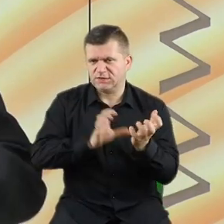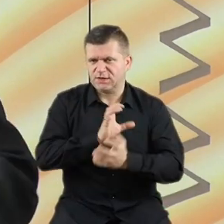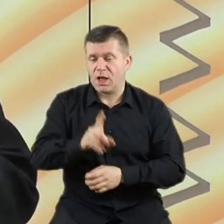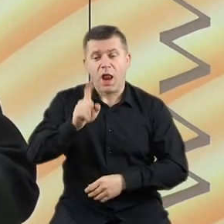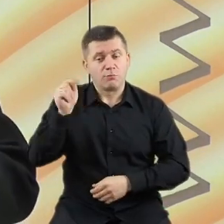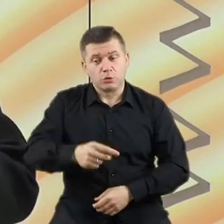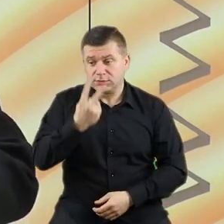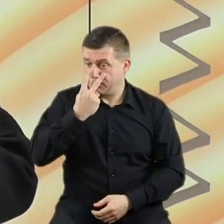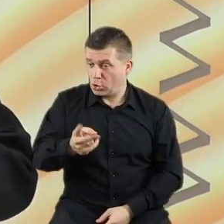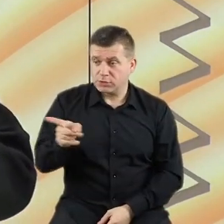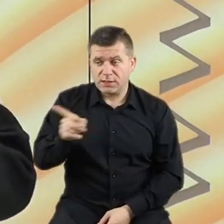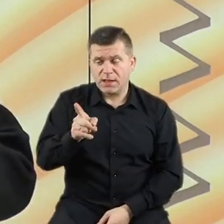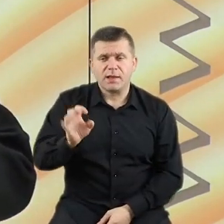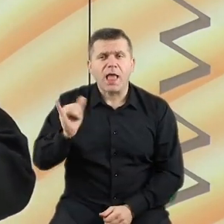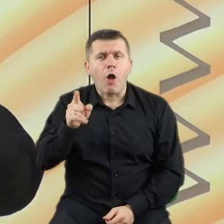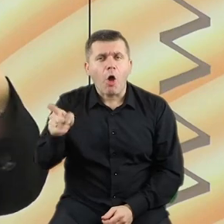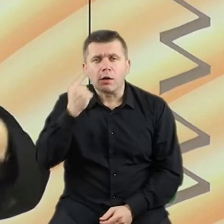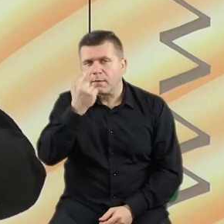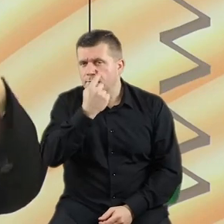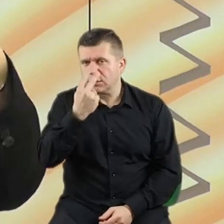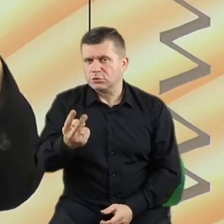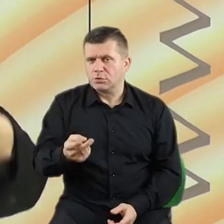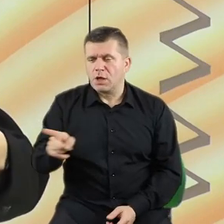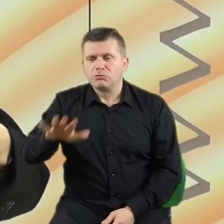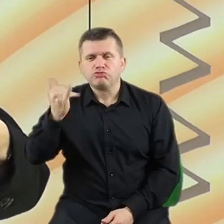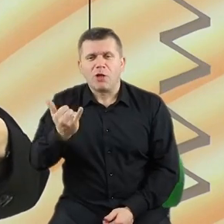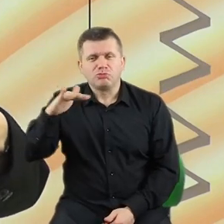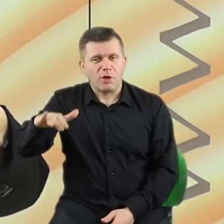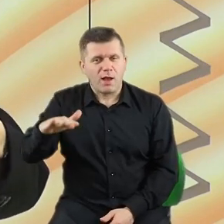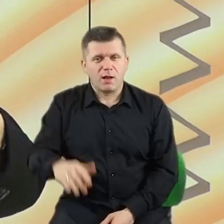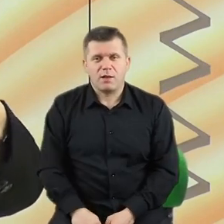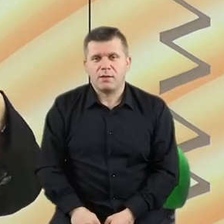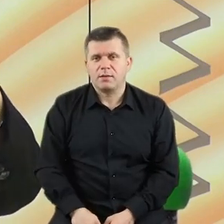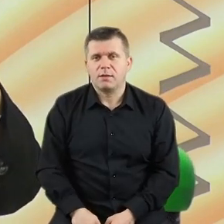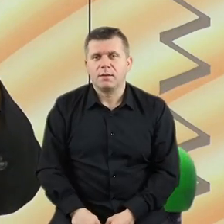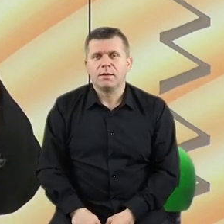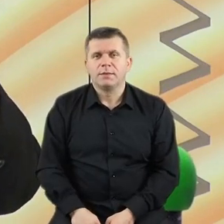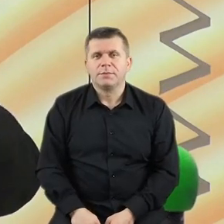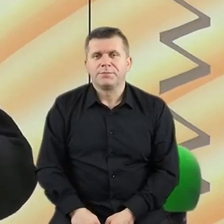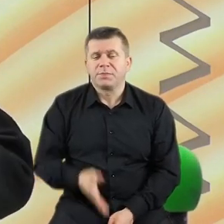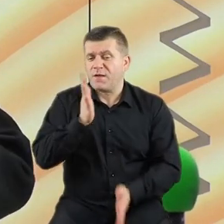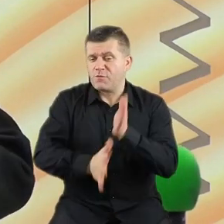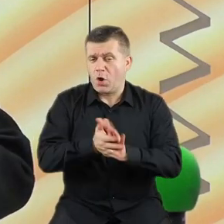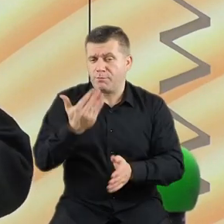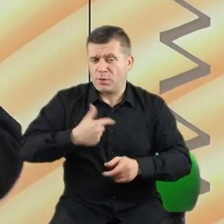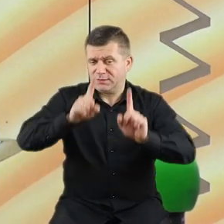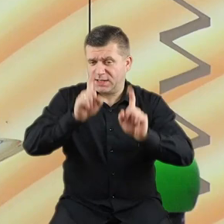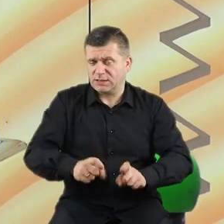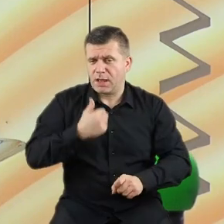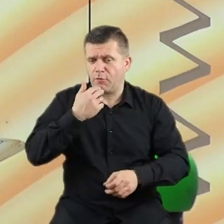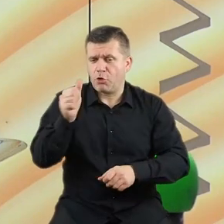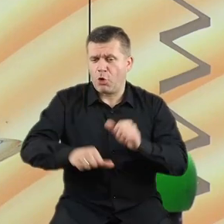Ale musimy spojrzeć na nich z ich perspektywy. Z perspektywy dzieciaków, którzy... Kiedy wojna się zaczęła, bo my